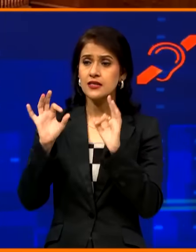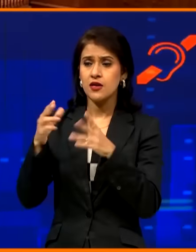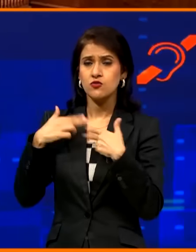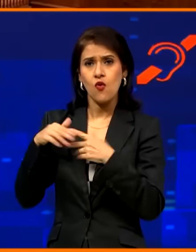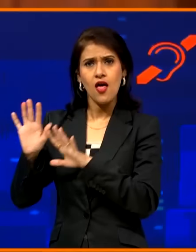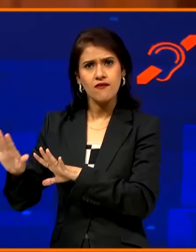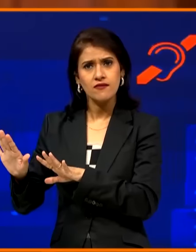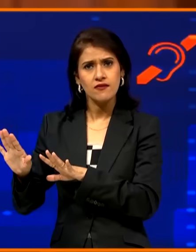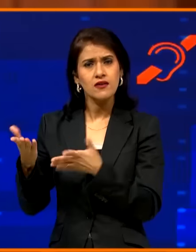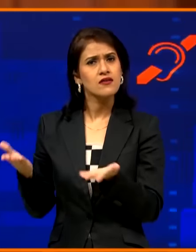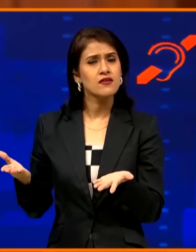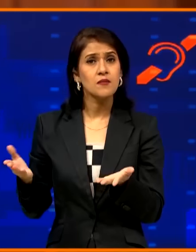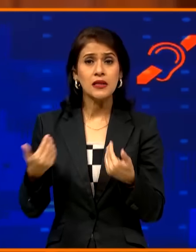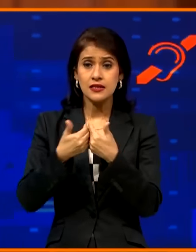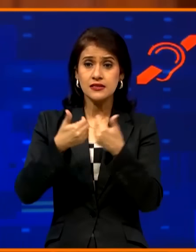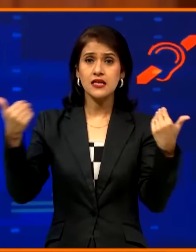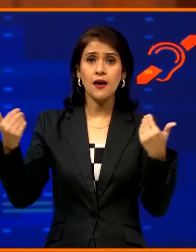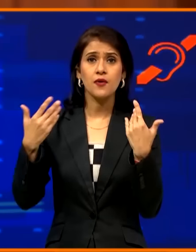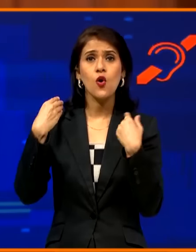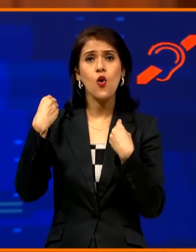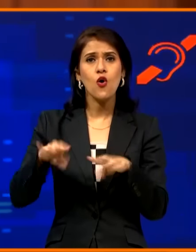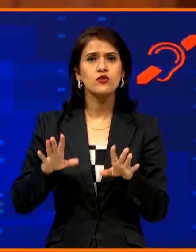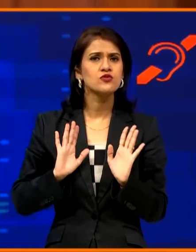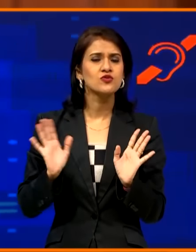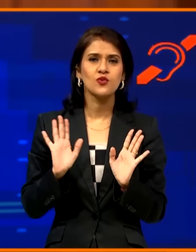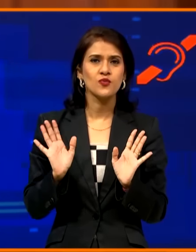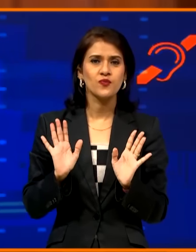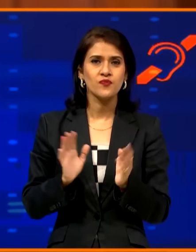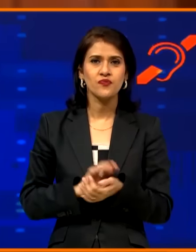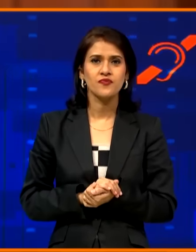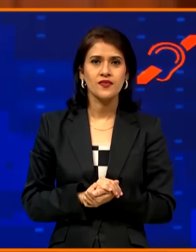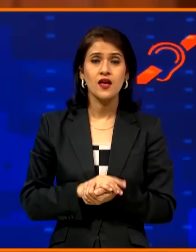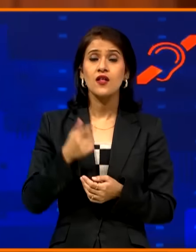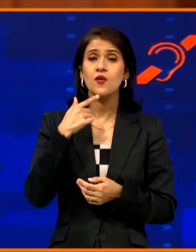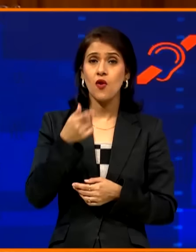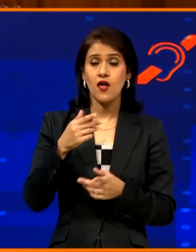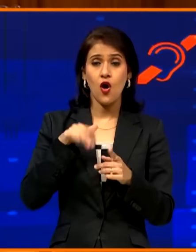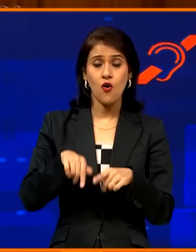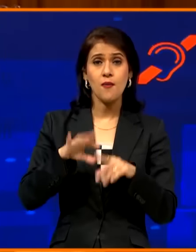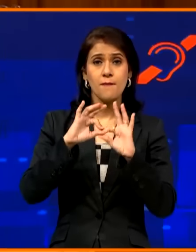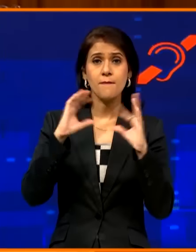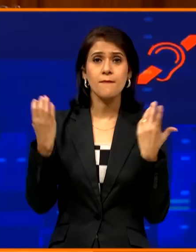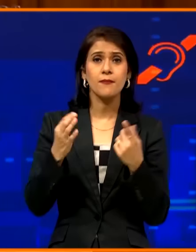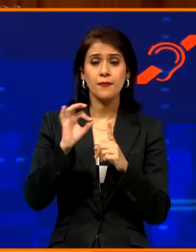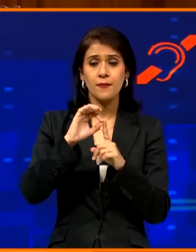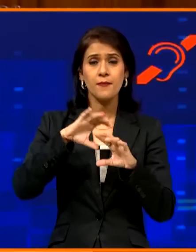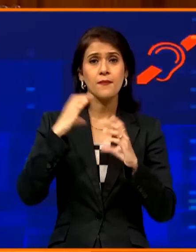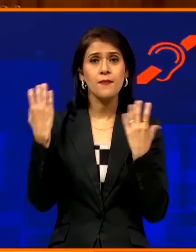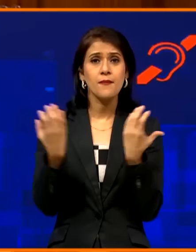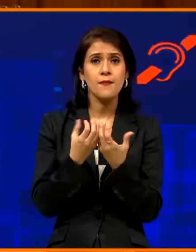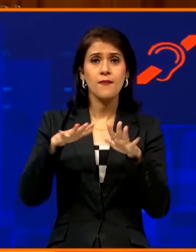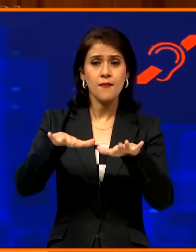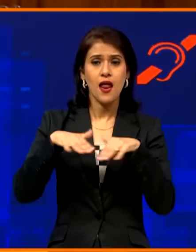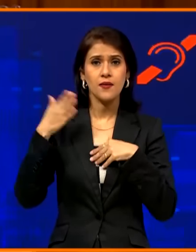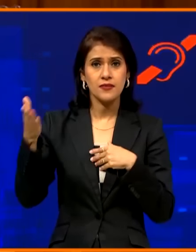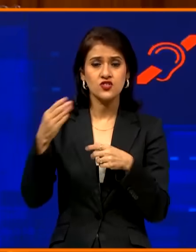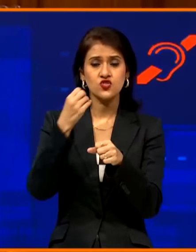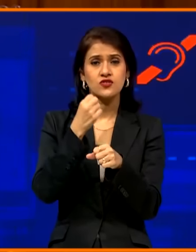नहीं है अब तो मामला पार्लिमेंट के सामने है जीपीसी के सामने है एक मामला पार्लियामेंट और जेपीसी का